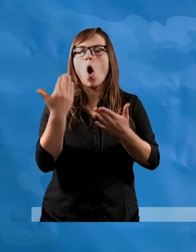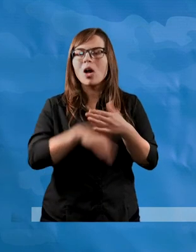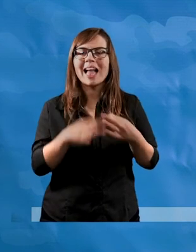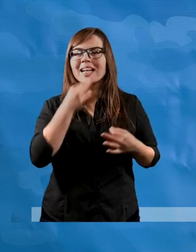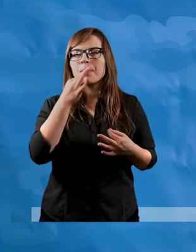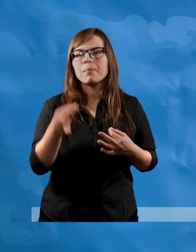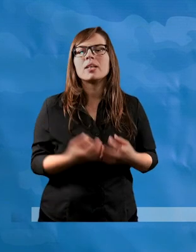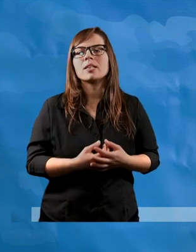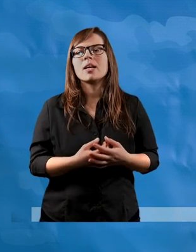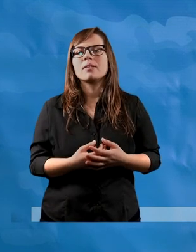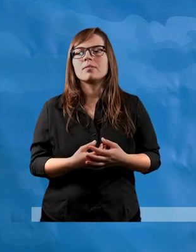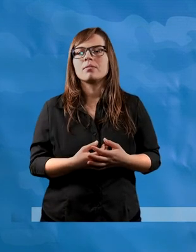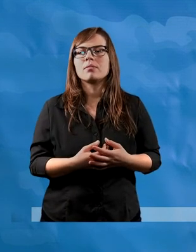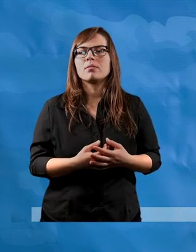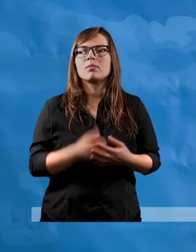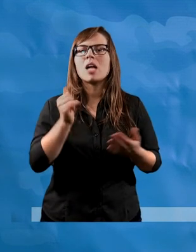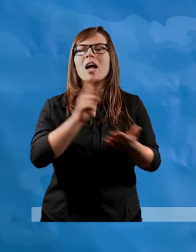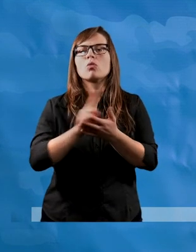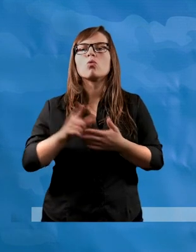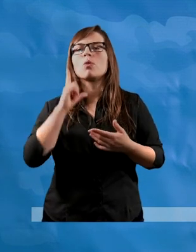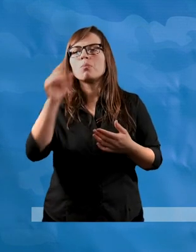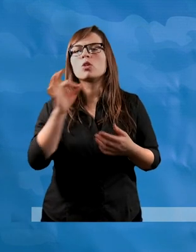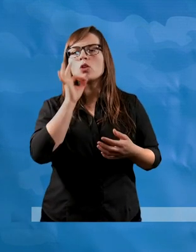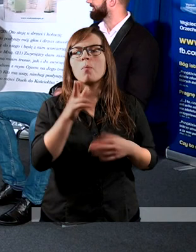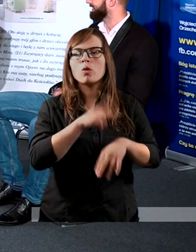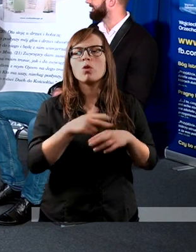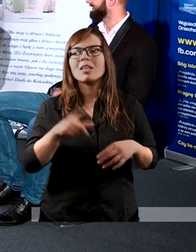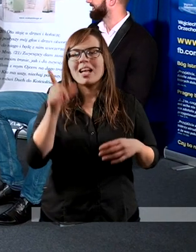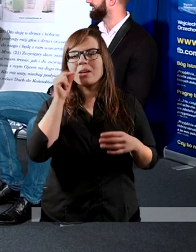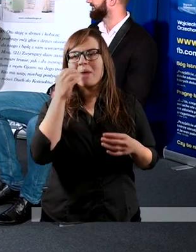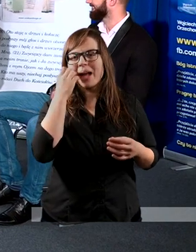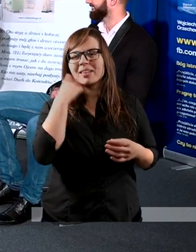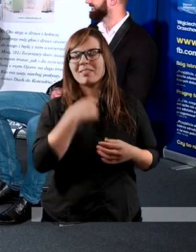Ostatnie nawet. Bóg to, Starego... To będzie też sukces, jak pójdziemy dzisiaj o dobrej godzinie spać.